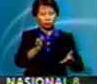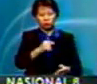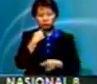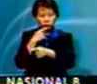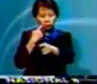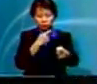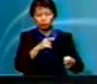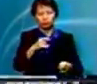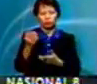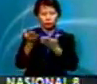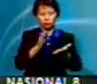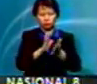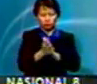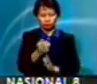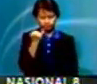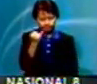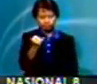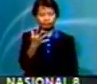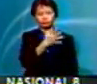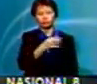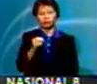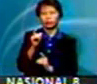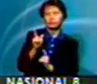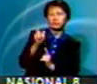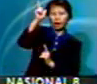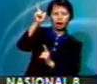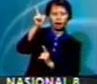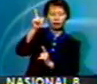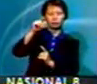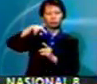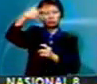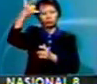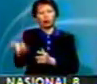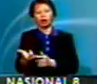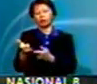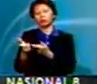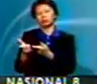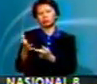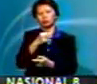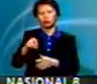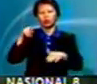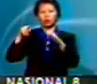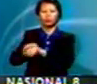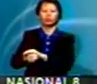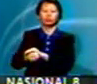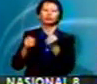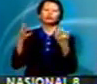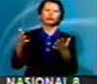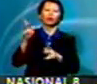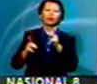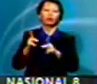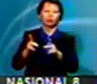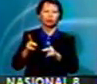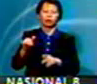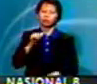yang menjadi dalang dan menembak jatuh pesawat kita dan membunuh mereka yang